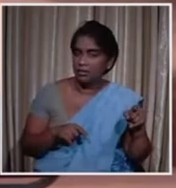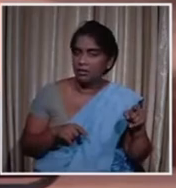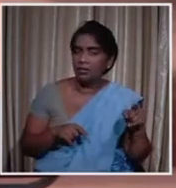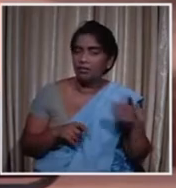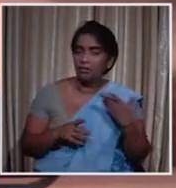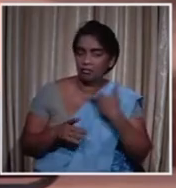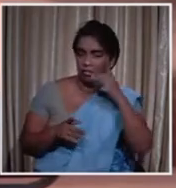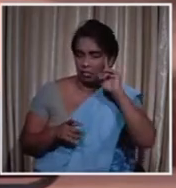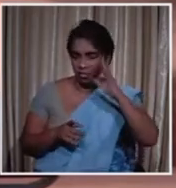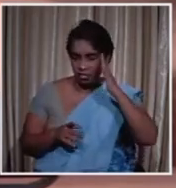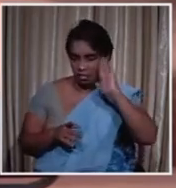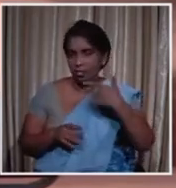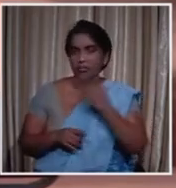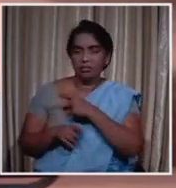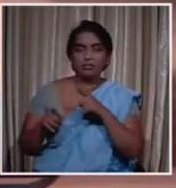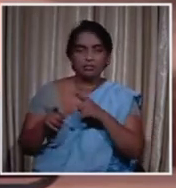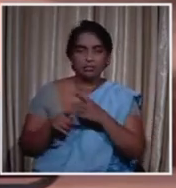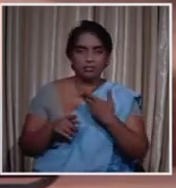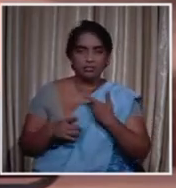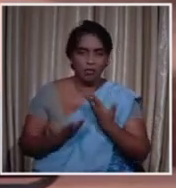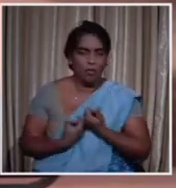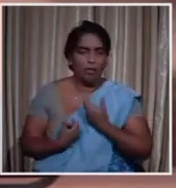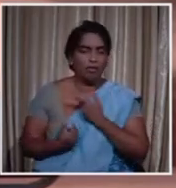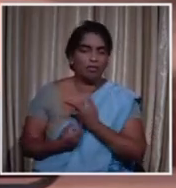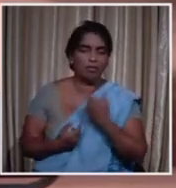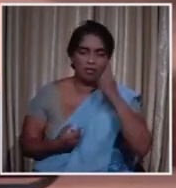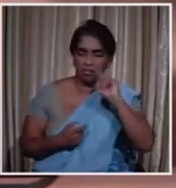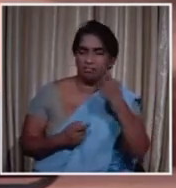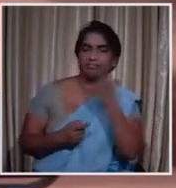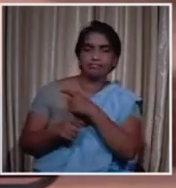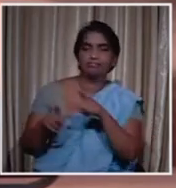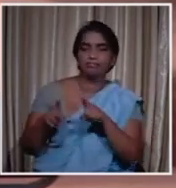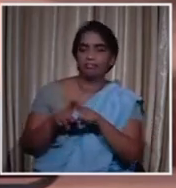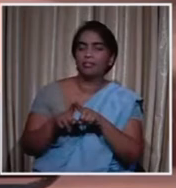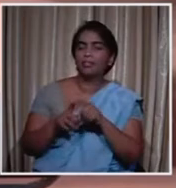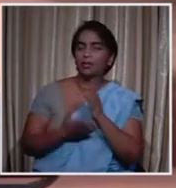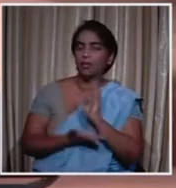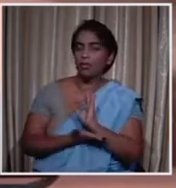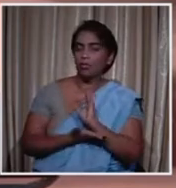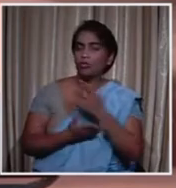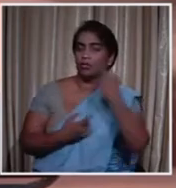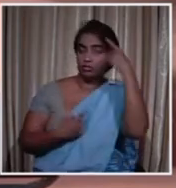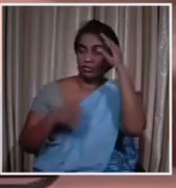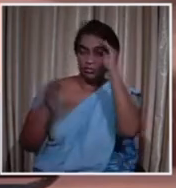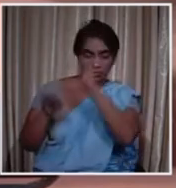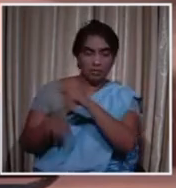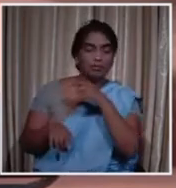அந்த இடத்துக்கு வந்த பௌத்த பிக்கு புற்றுநோயால் இறந்த பொழுது அவரை கொண்டு போய் அந்த